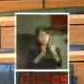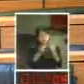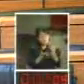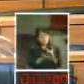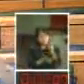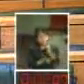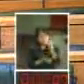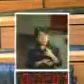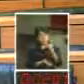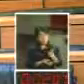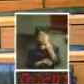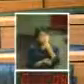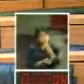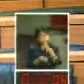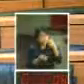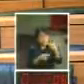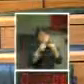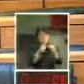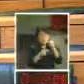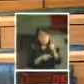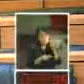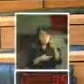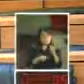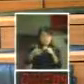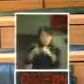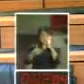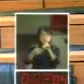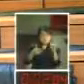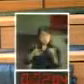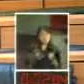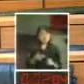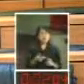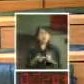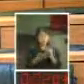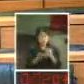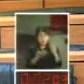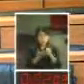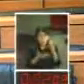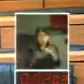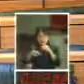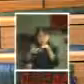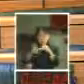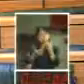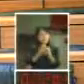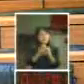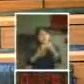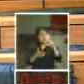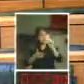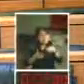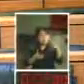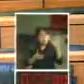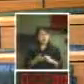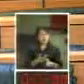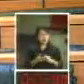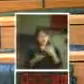ไม่แล้วราคาค่อนข้างสูง 300,000 กว่าบาทฮะแต่ละเครื่องนี่ผมดูแล้วในงบประมาณนี่ต